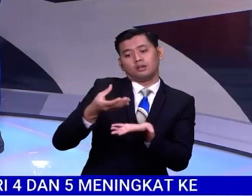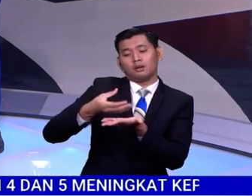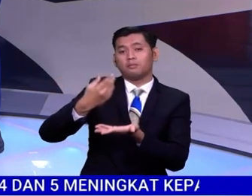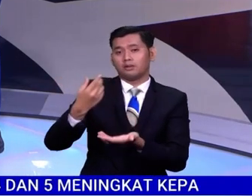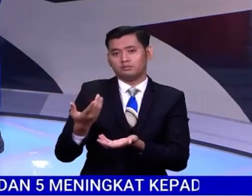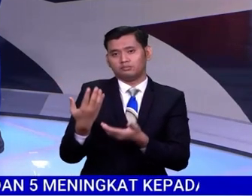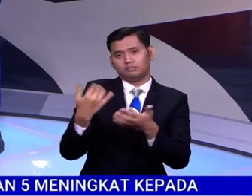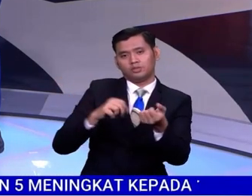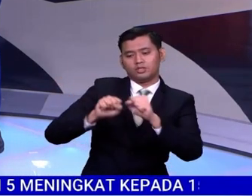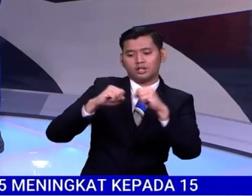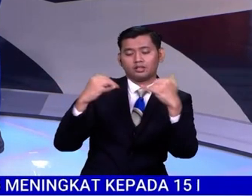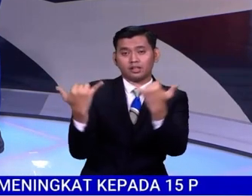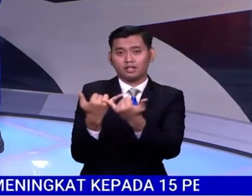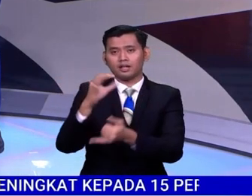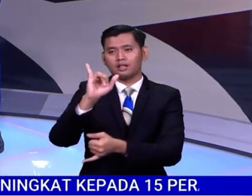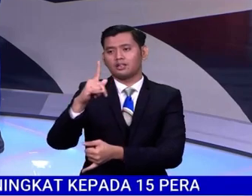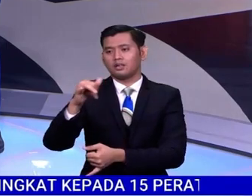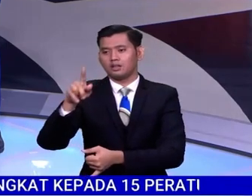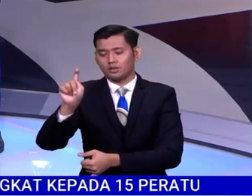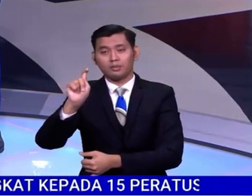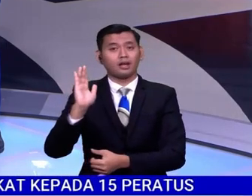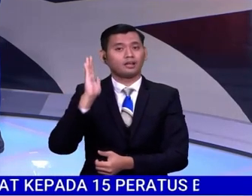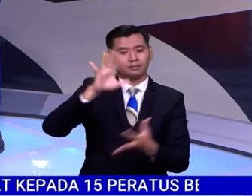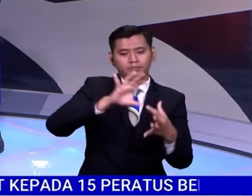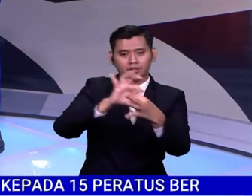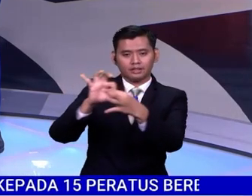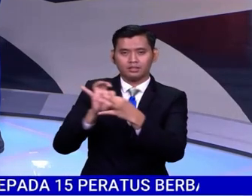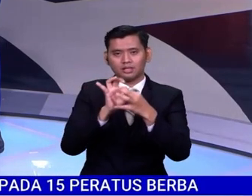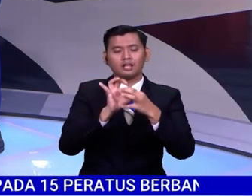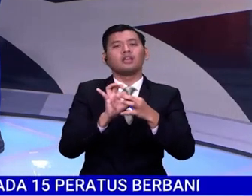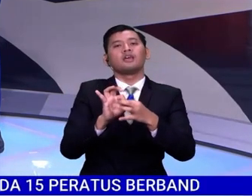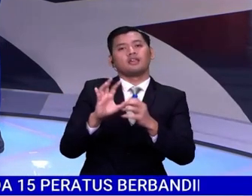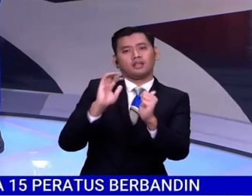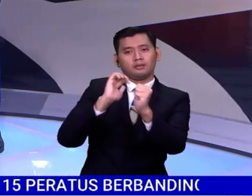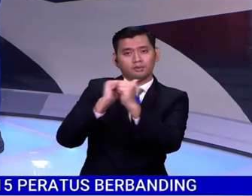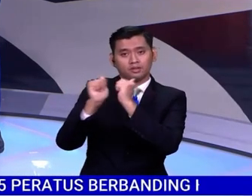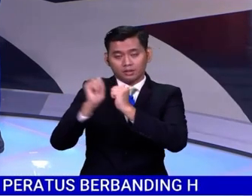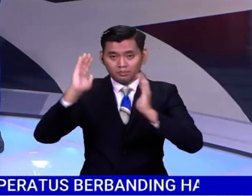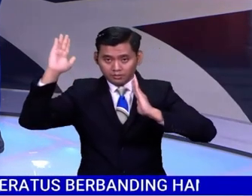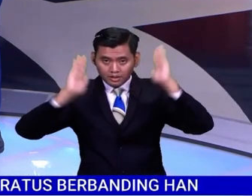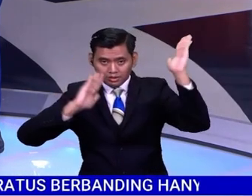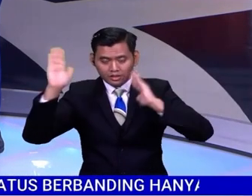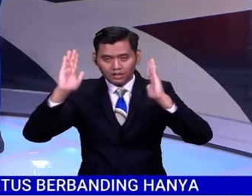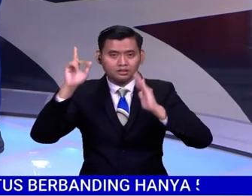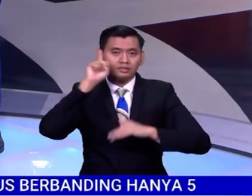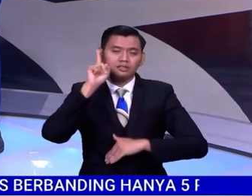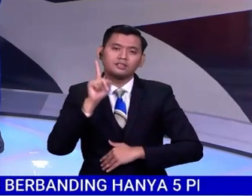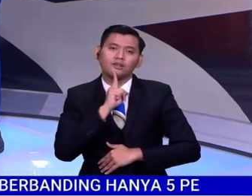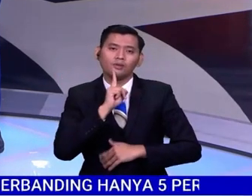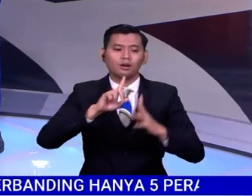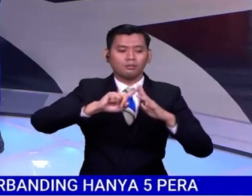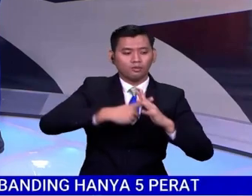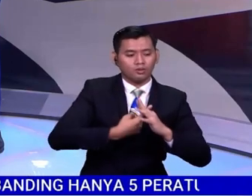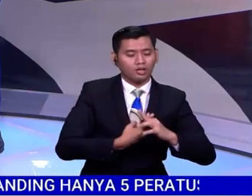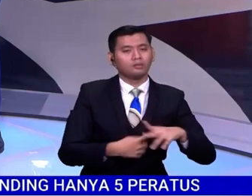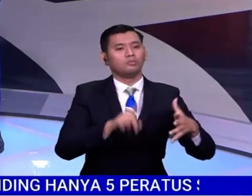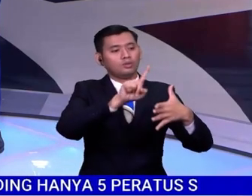meneruskan kerjasama dengan Persatuan Sukan Olimpikat Malaysia MSDEF bagi tempoh setahun lagi bermula Ogos 2021 hingga